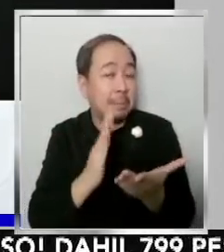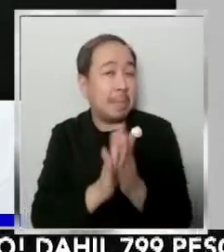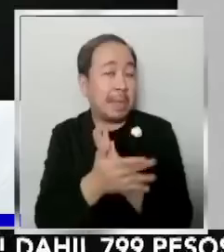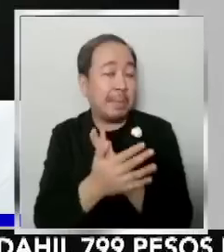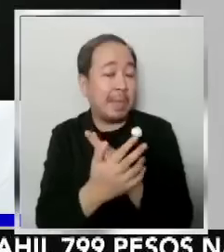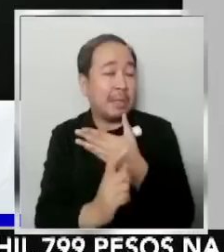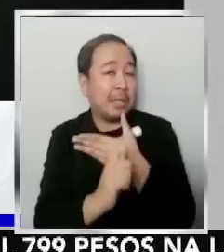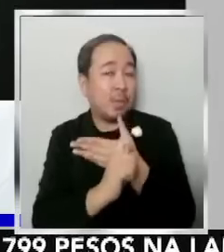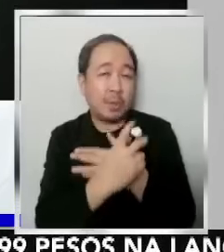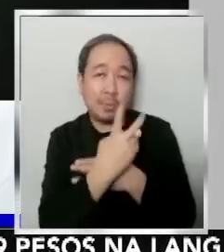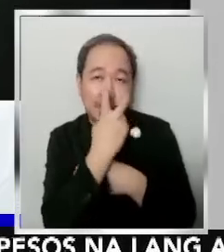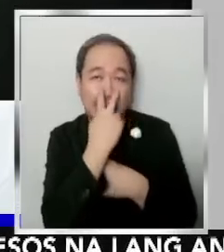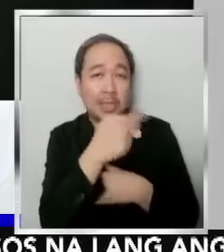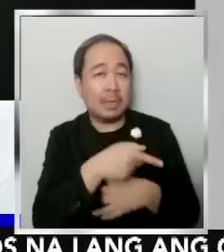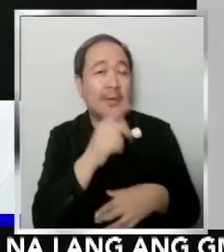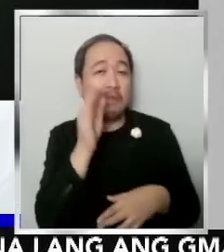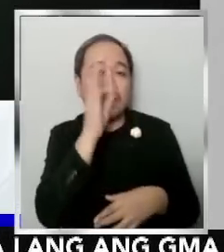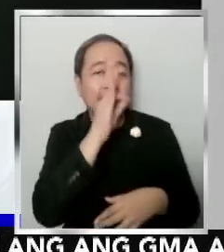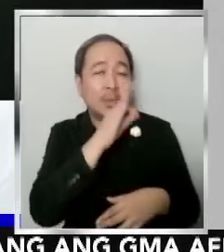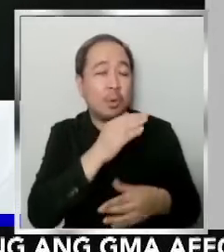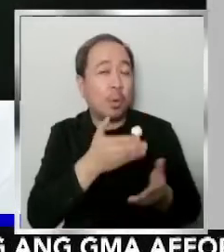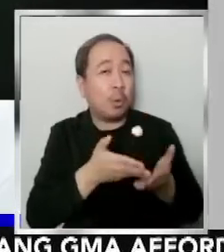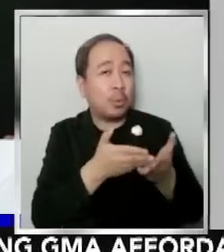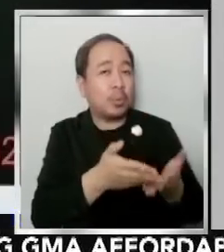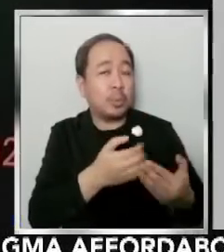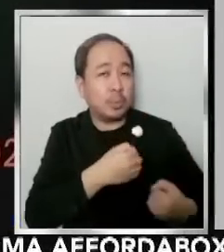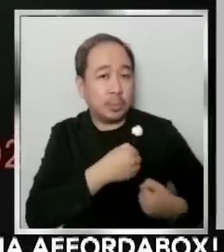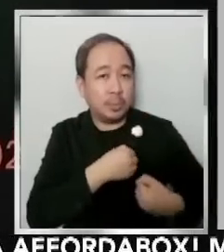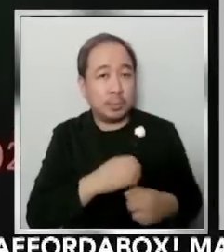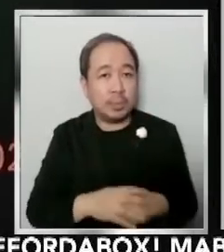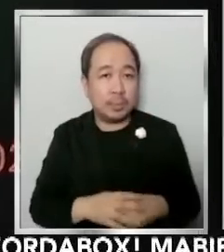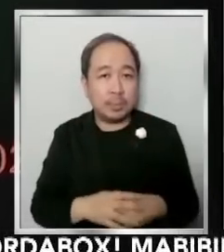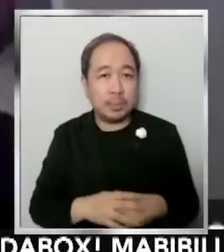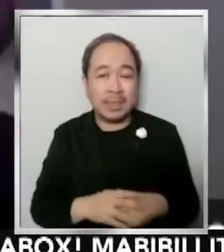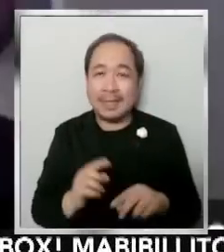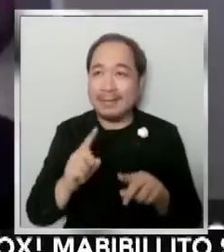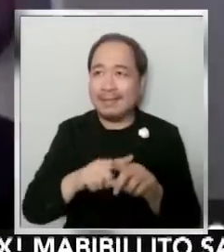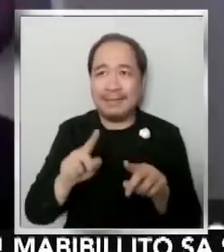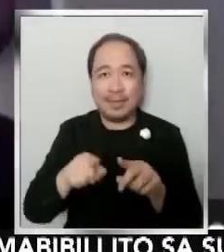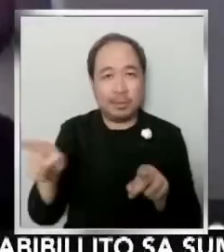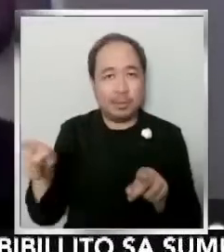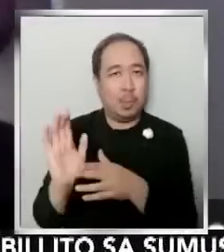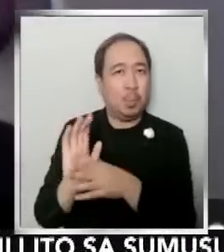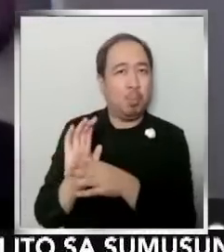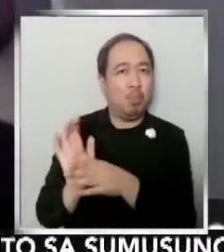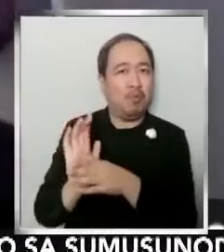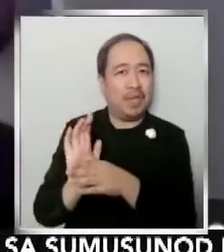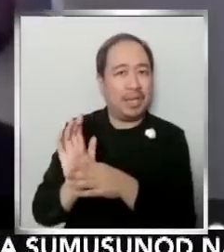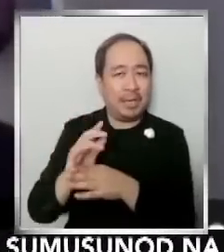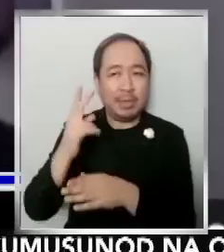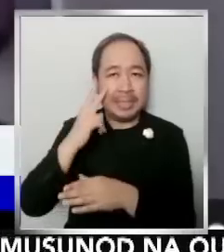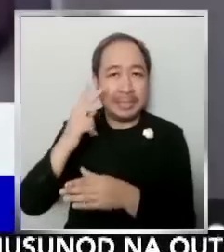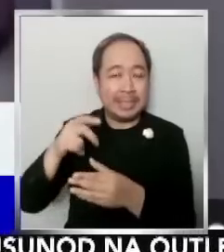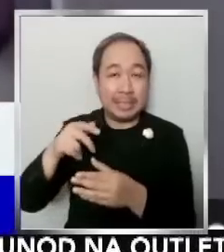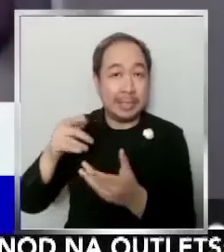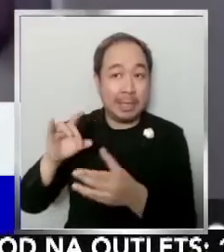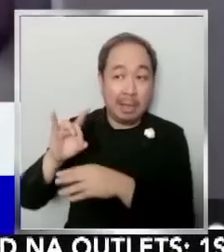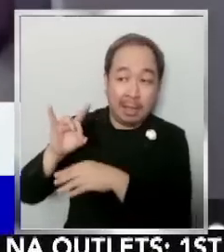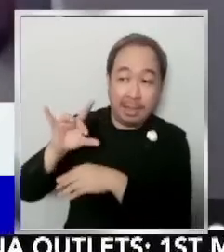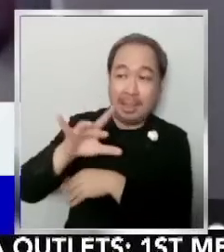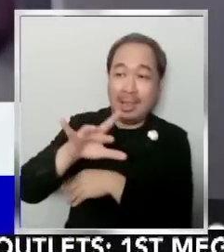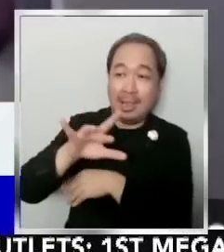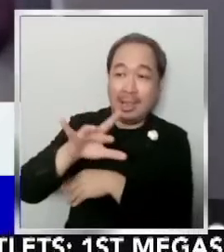mga Coast Guard. Hindi yung sa kagaya ng Star Wars or Star Trek na mga lasers na destroying, no,